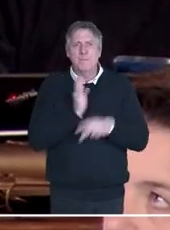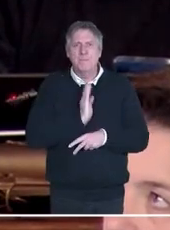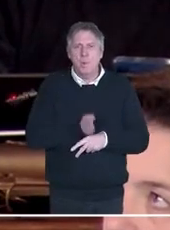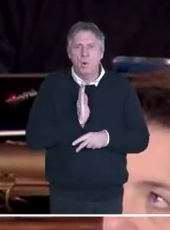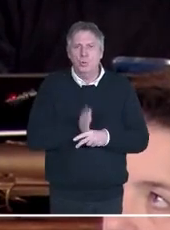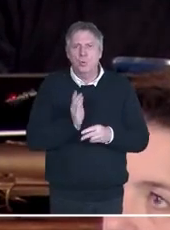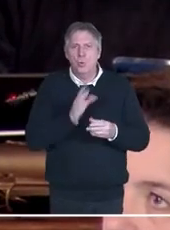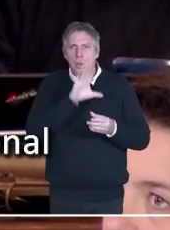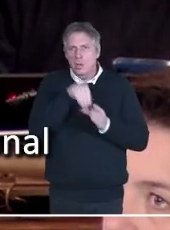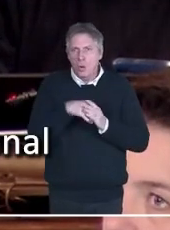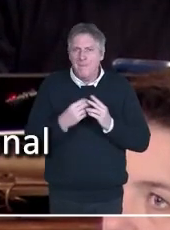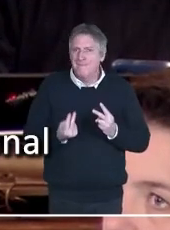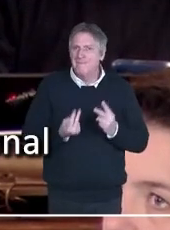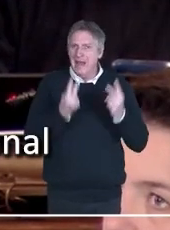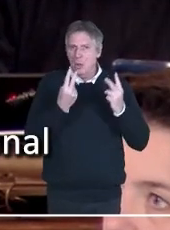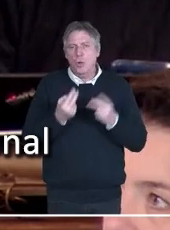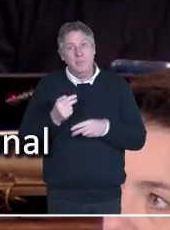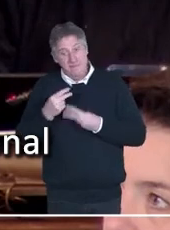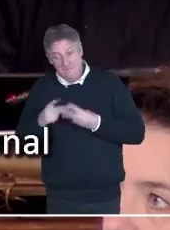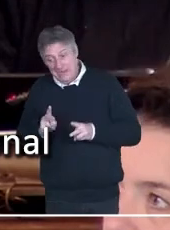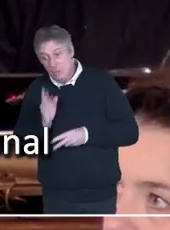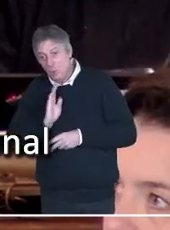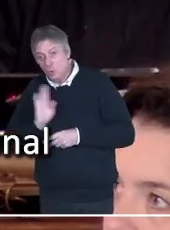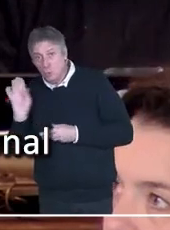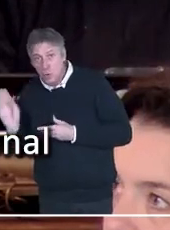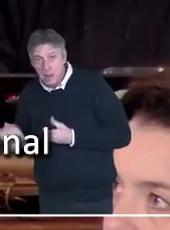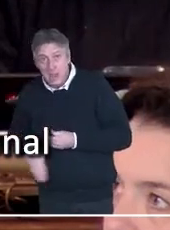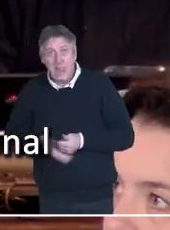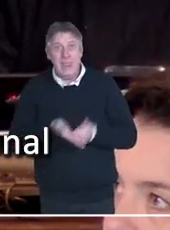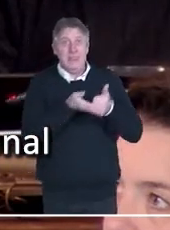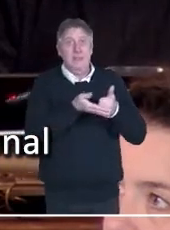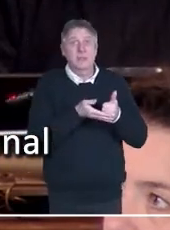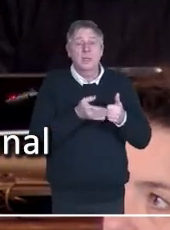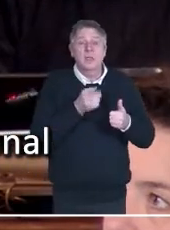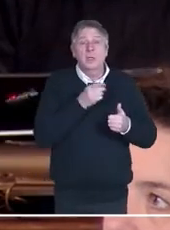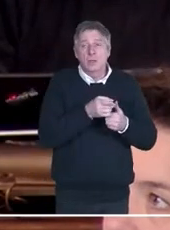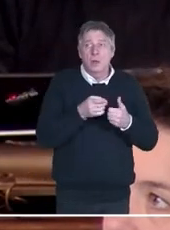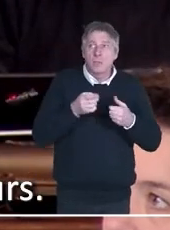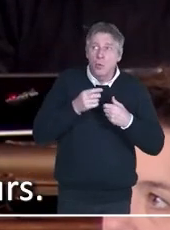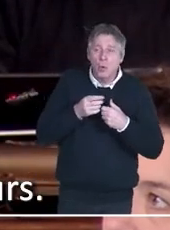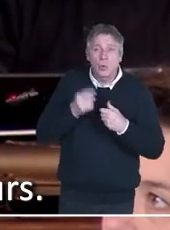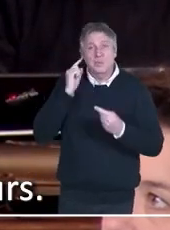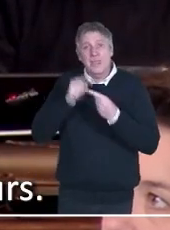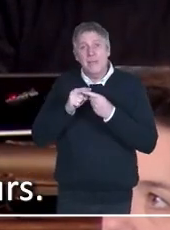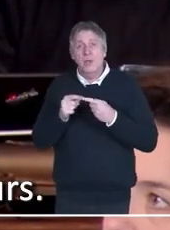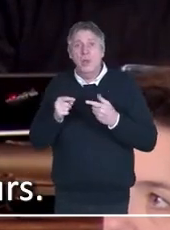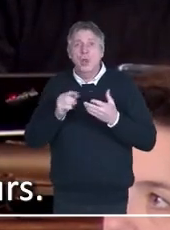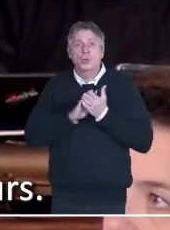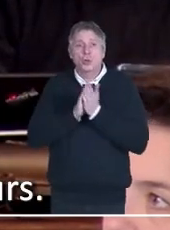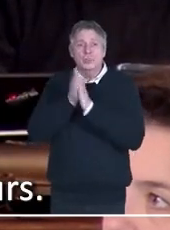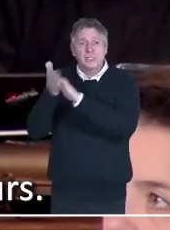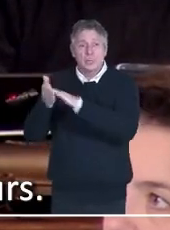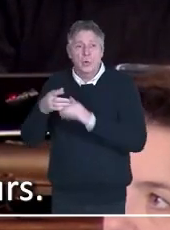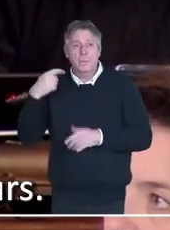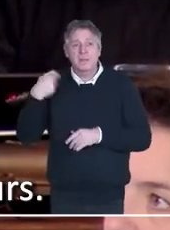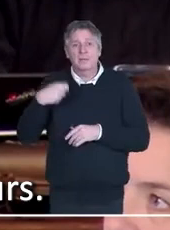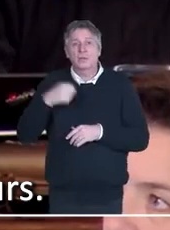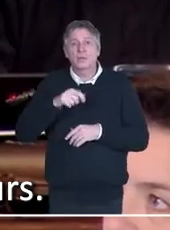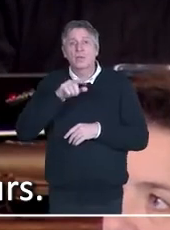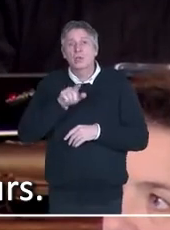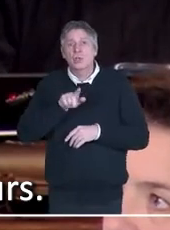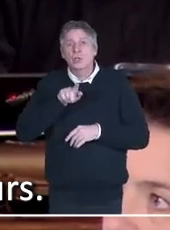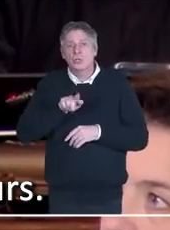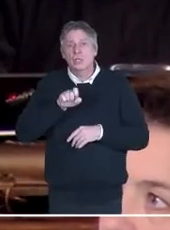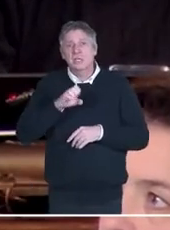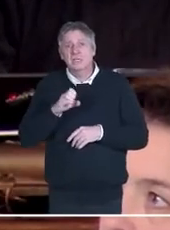pour la ville d'appuyer son positionnement international sur les enjeux de transition, à l'image de la présidence du G7